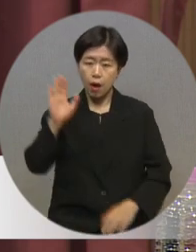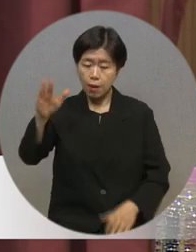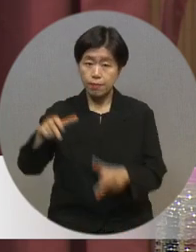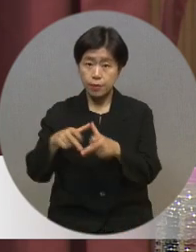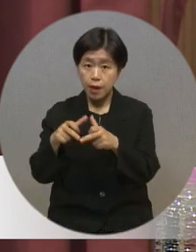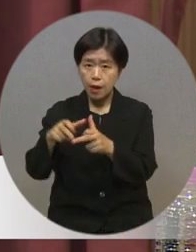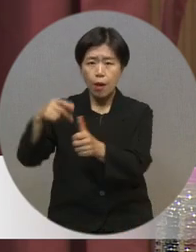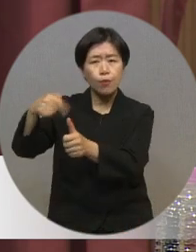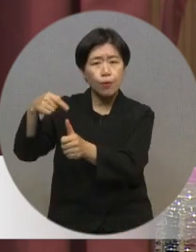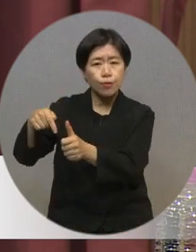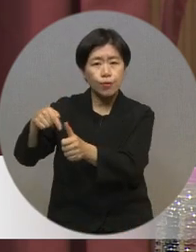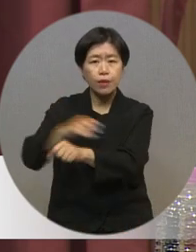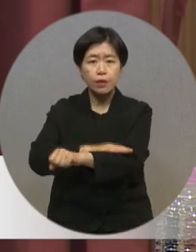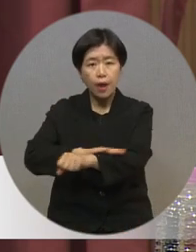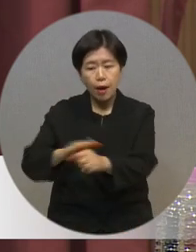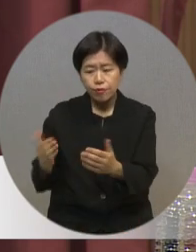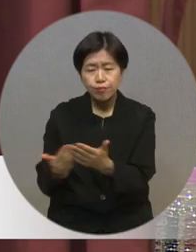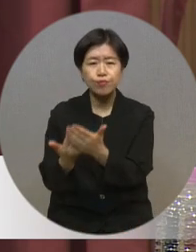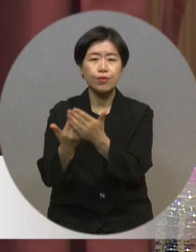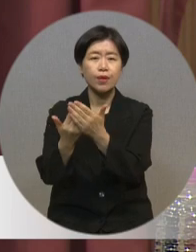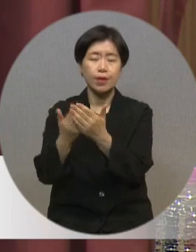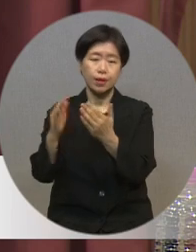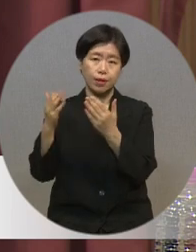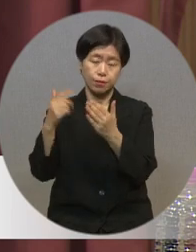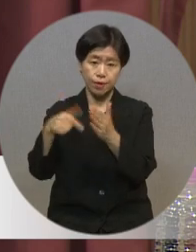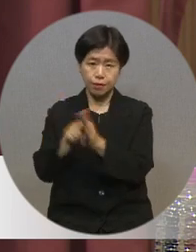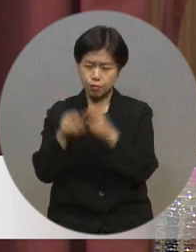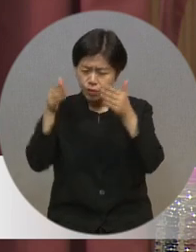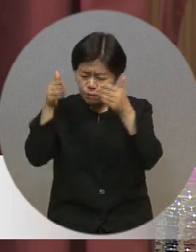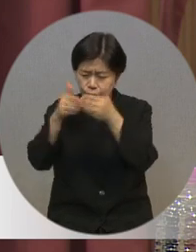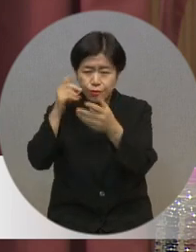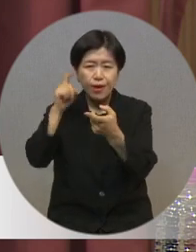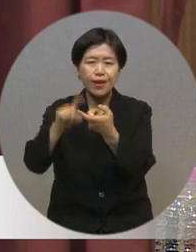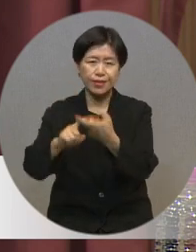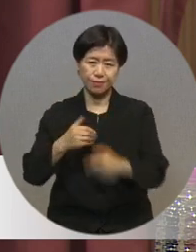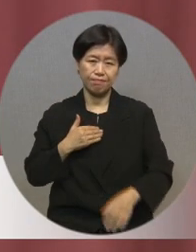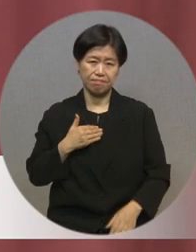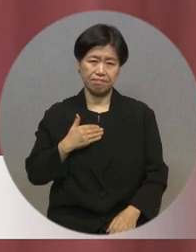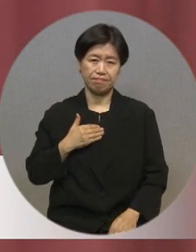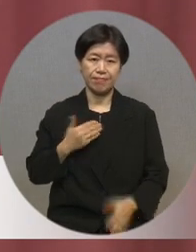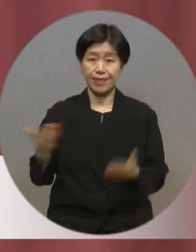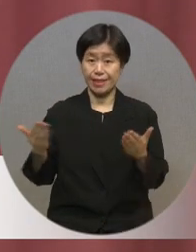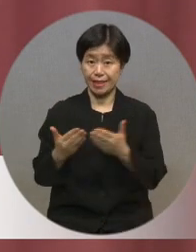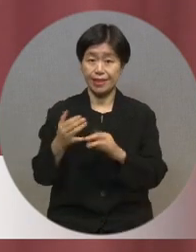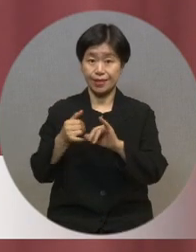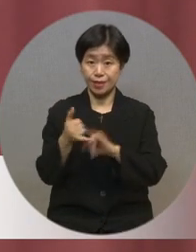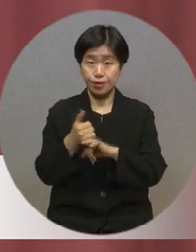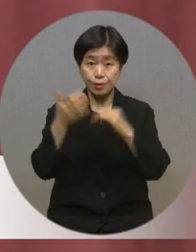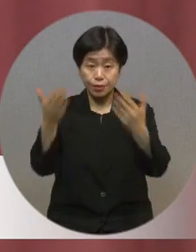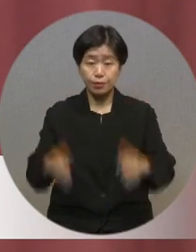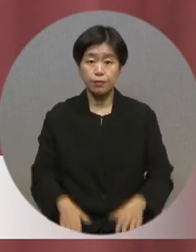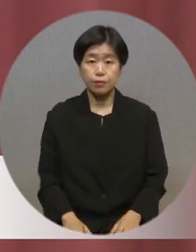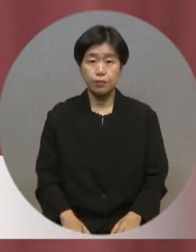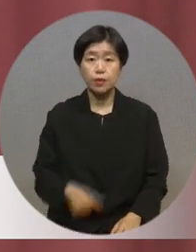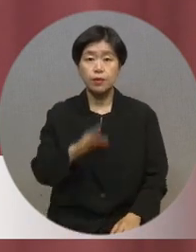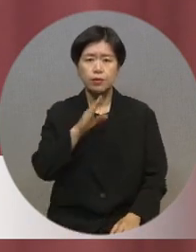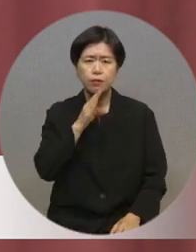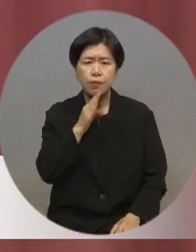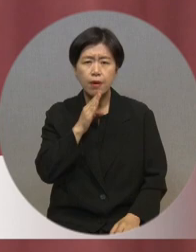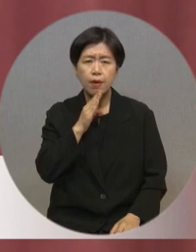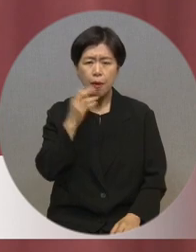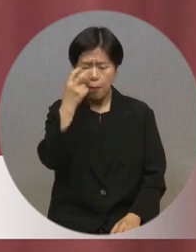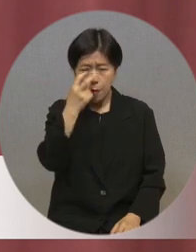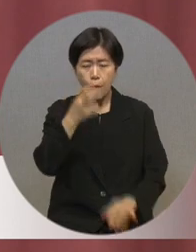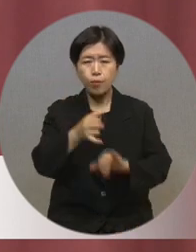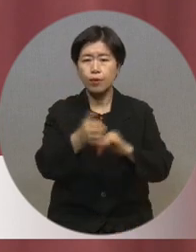교육이 제대로 이루어질 수 있을까에 대한 그런 집중적인 관심을 가지고 일을 하겠습니다. 당연히 보장돼야 돼. 장애인의